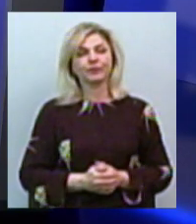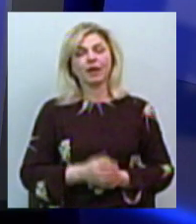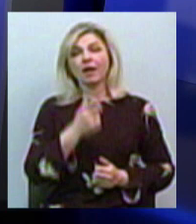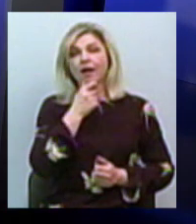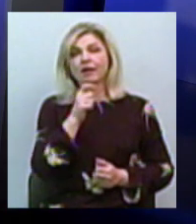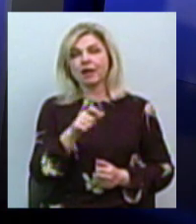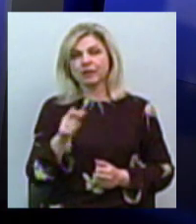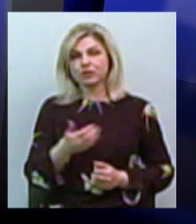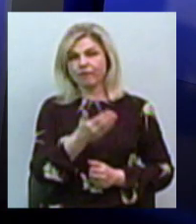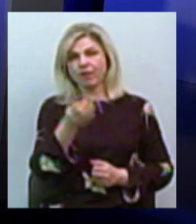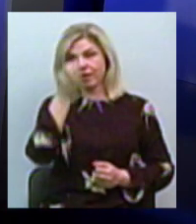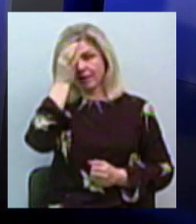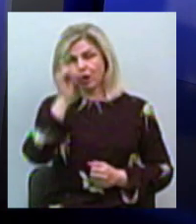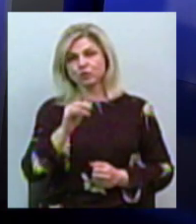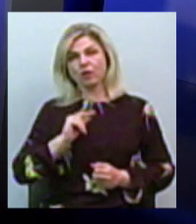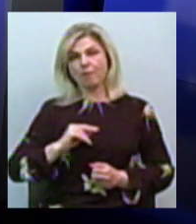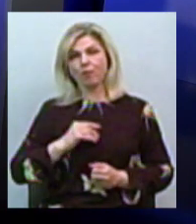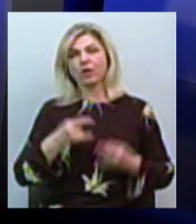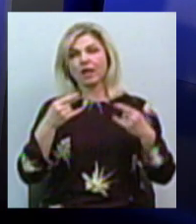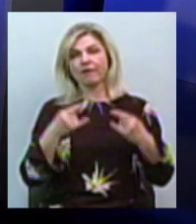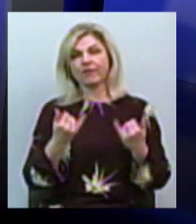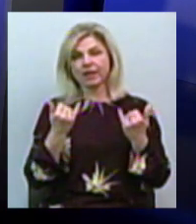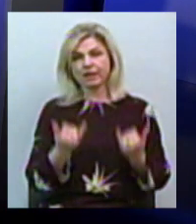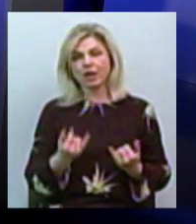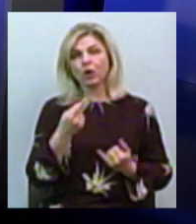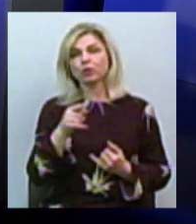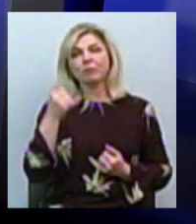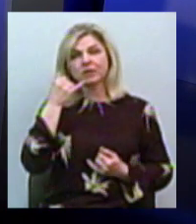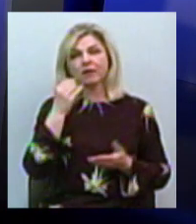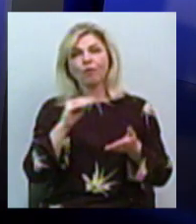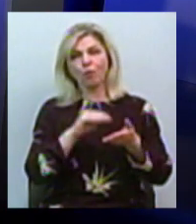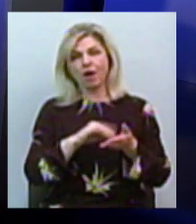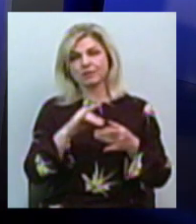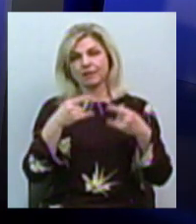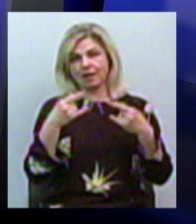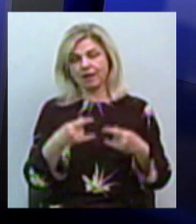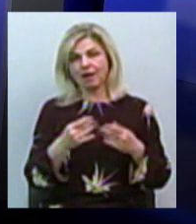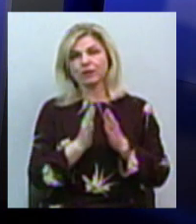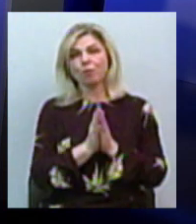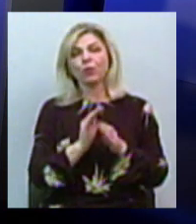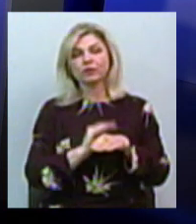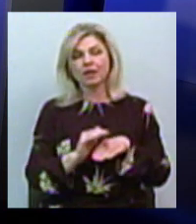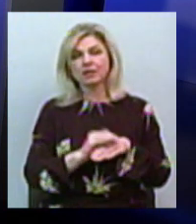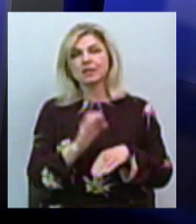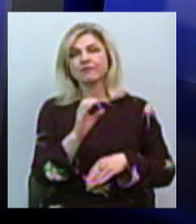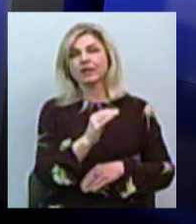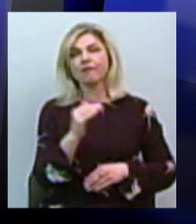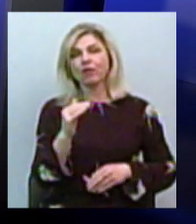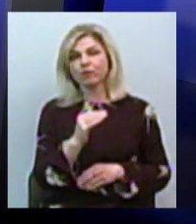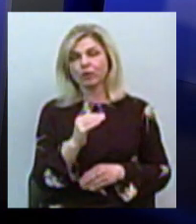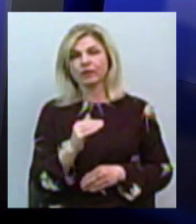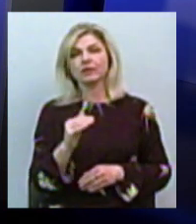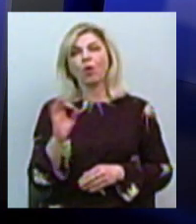я нагадую, що ми працюємо в прямому ефірі. Телефон студії 76 92 33. Будь ласка, Світлана Федорівна,